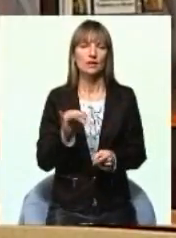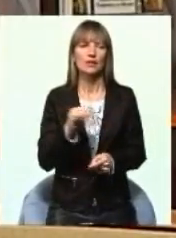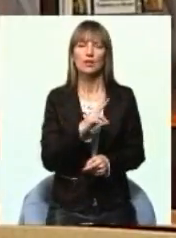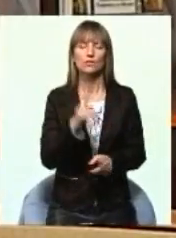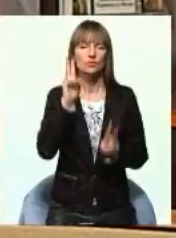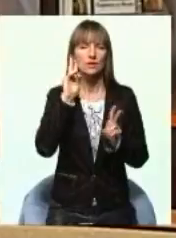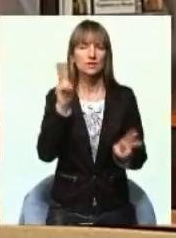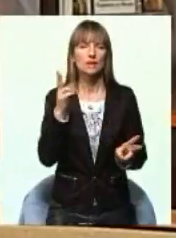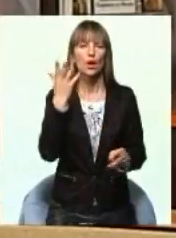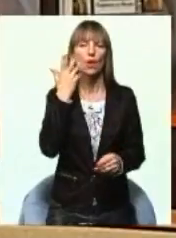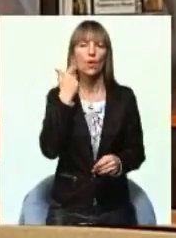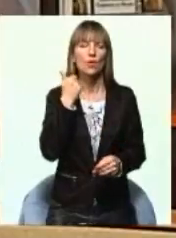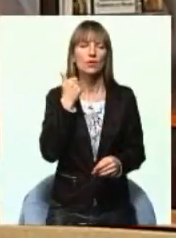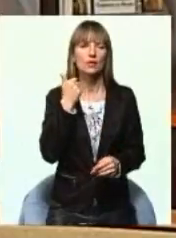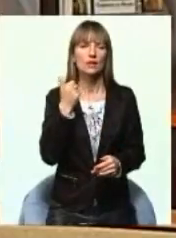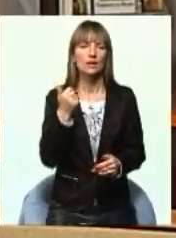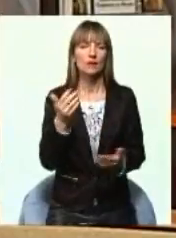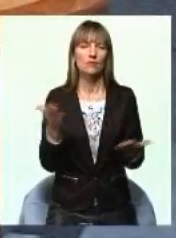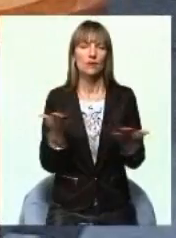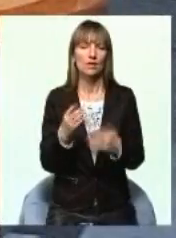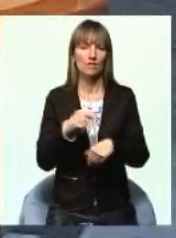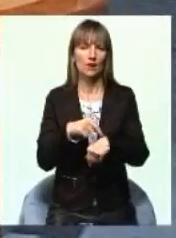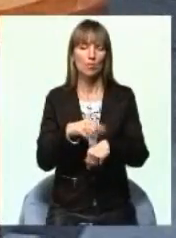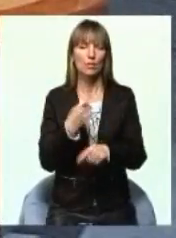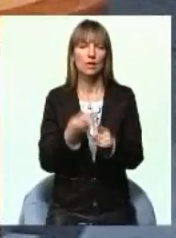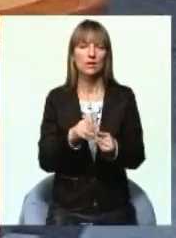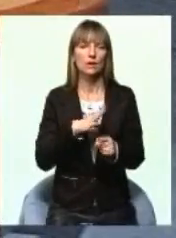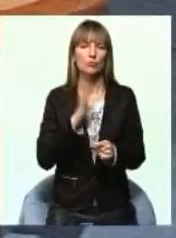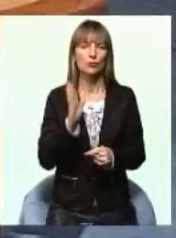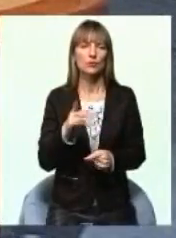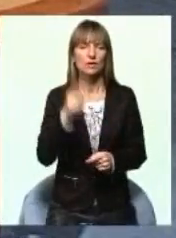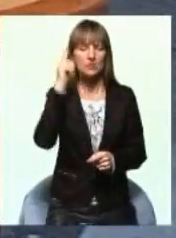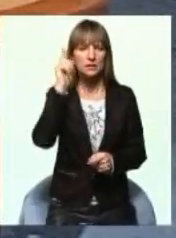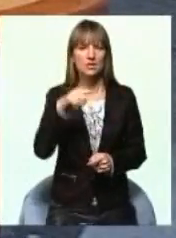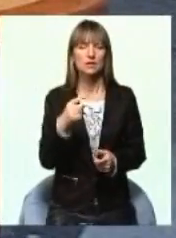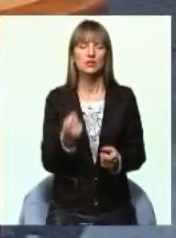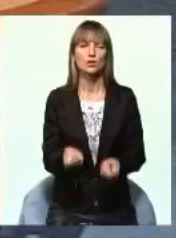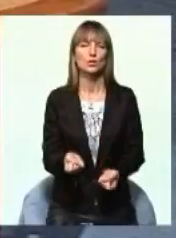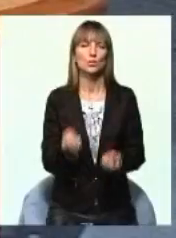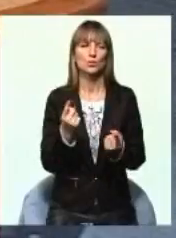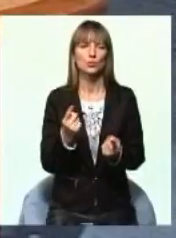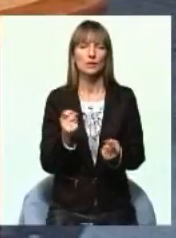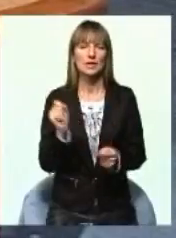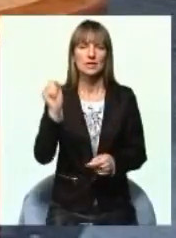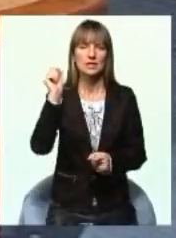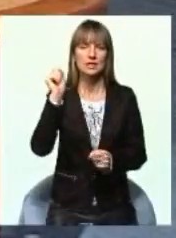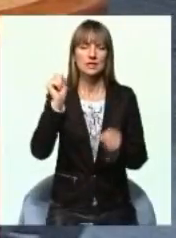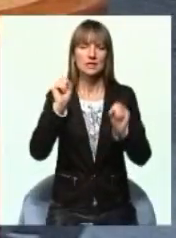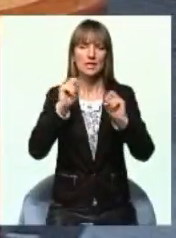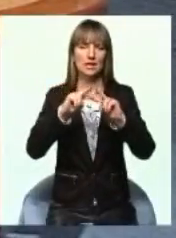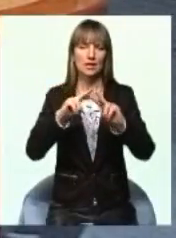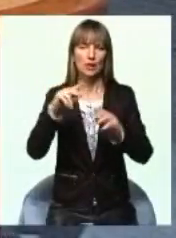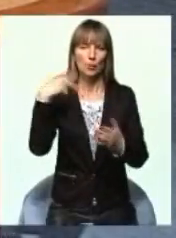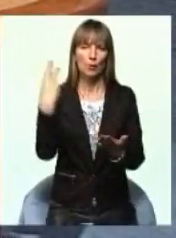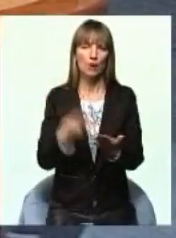ніхто не знає, коли і в якій годині це трапиться. А чи тобі відомо взагалі звідки, от як падають зірки та і чому